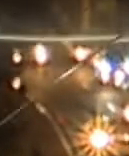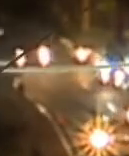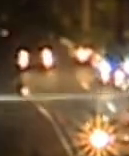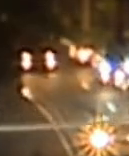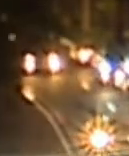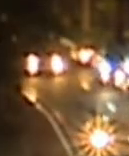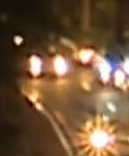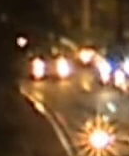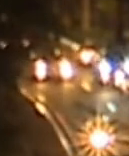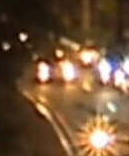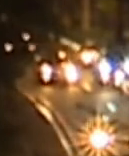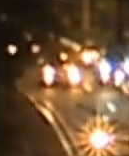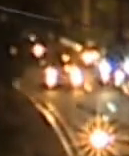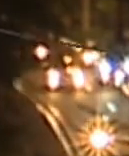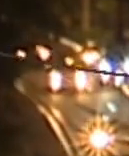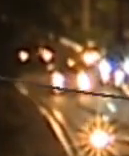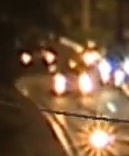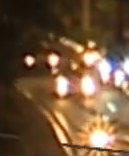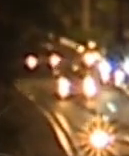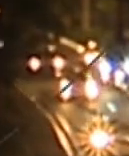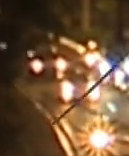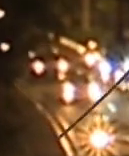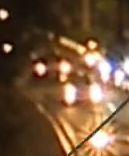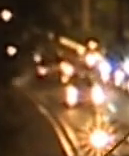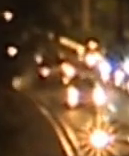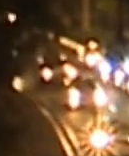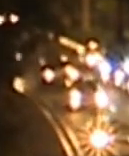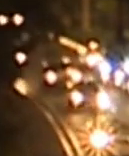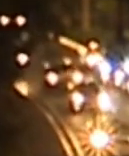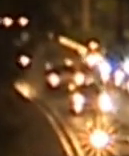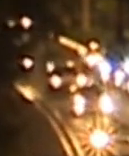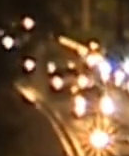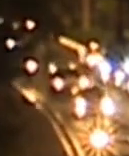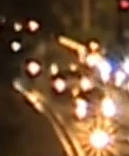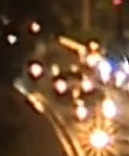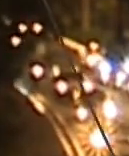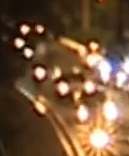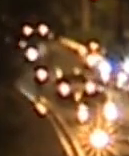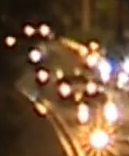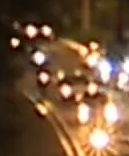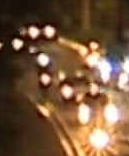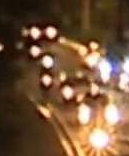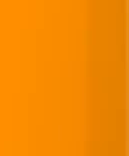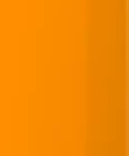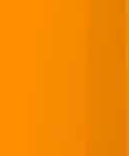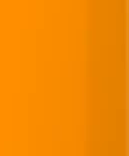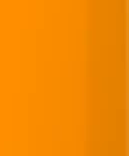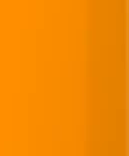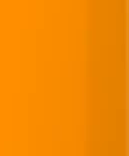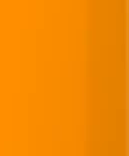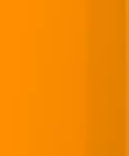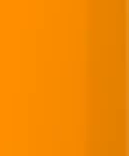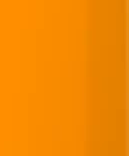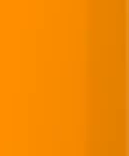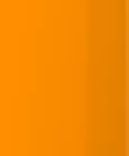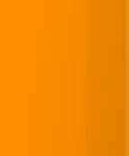byo mu mujyi wa Kigali biteganyijwe kuburamo amazi kubera imiyoboro iri kuvugururwa byo bice biteganyijwe kuburamo amazi rero